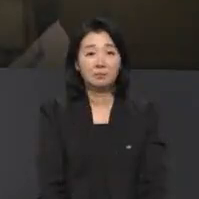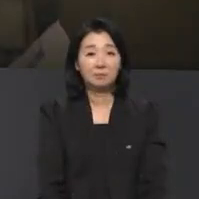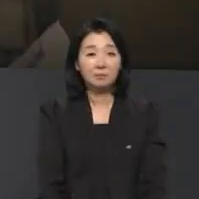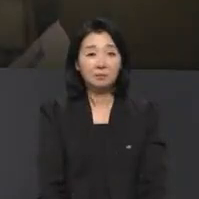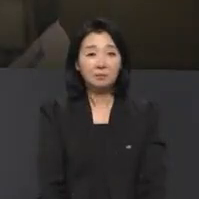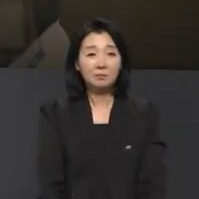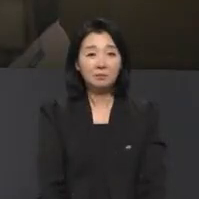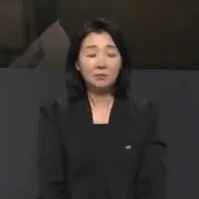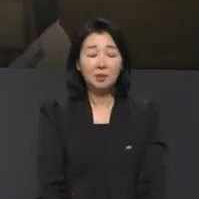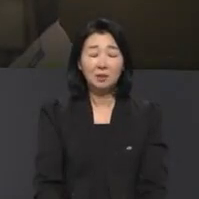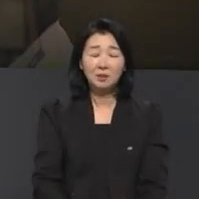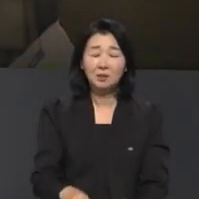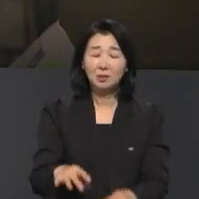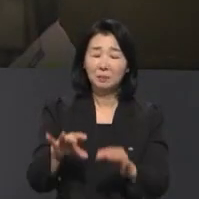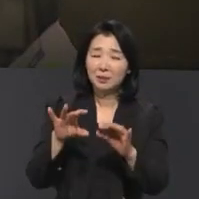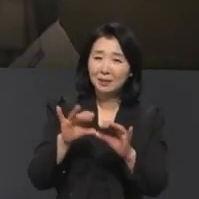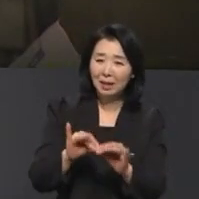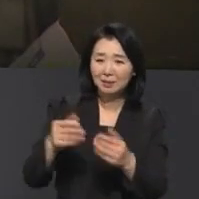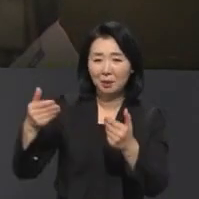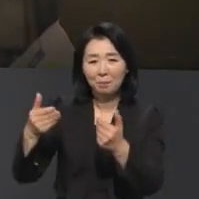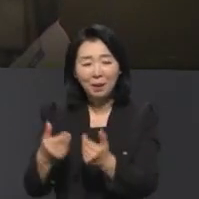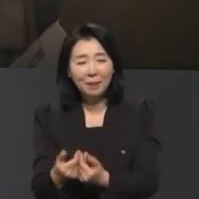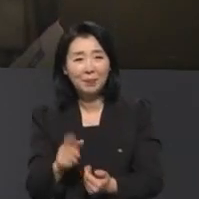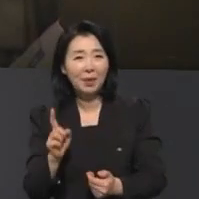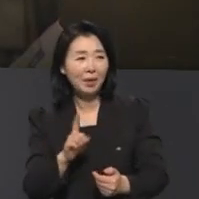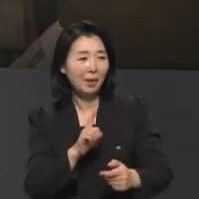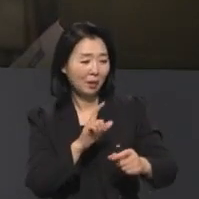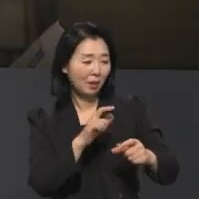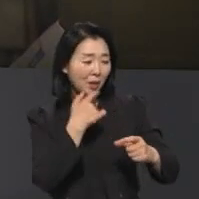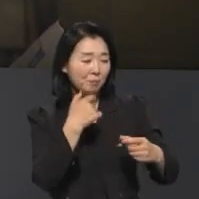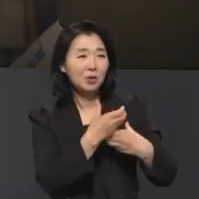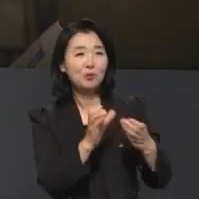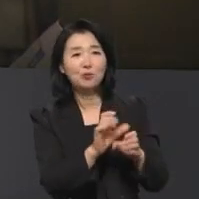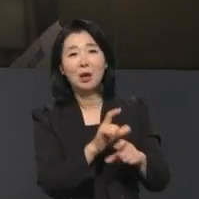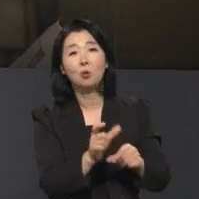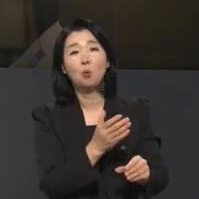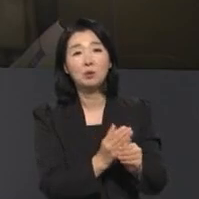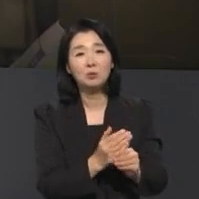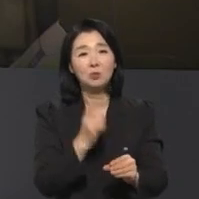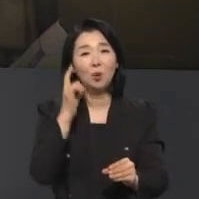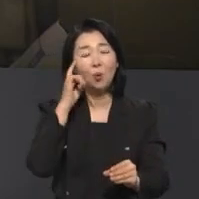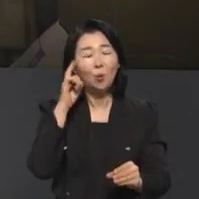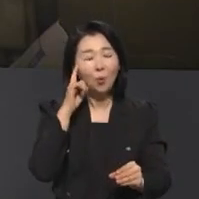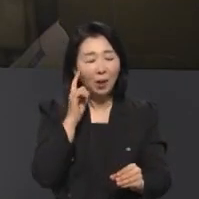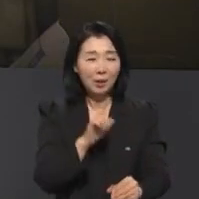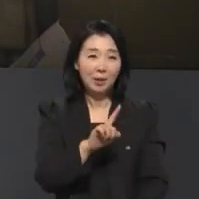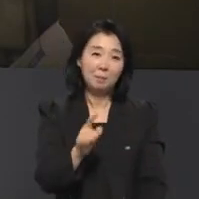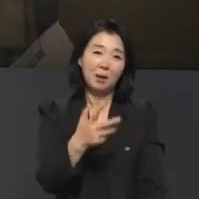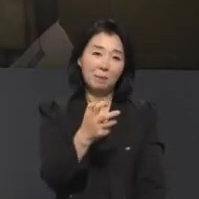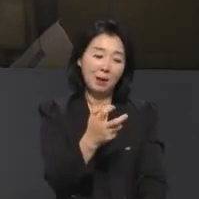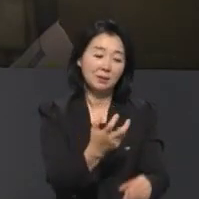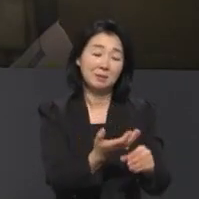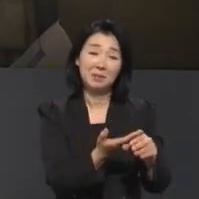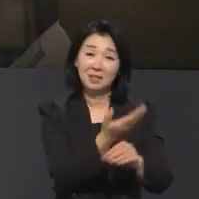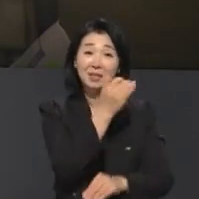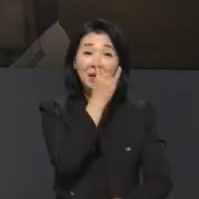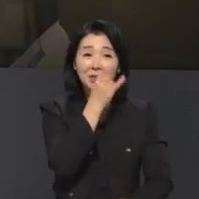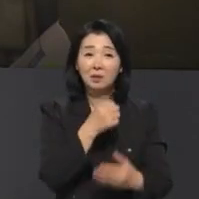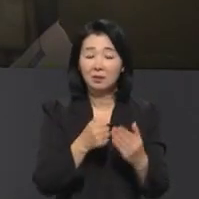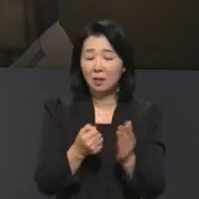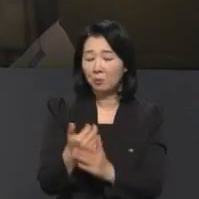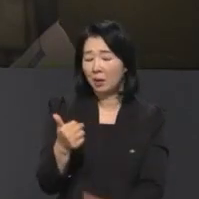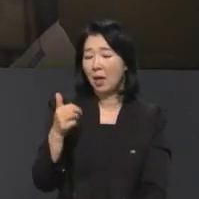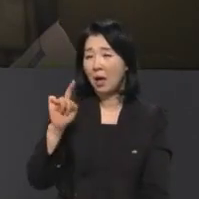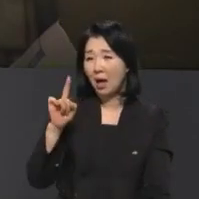해야 할지 아직 가닥을 못 잡은 건 민주당입니다. 이 과반 의석을 갖고 있기 때문에 하 의원의 체포동의안 가결 여부를